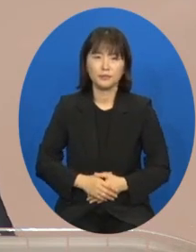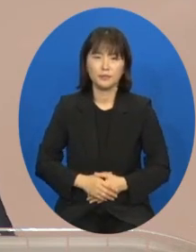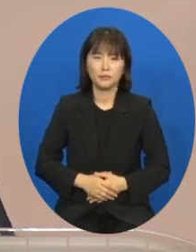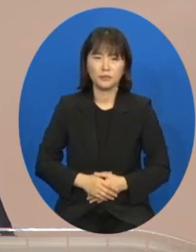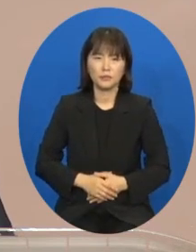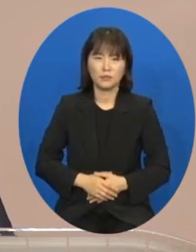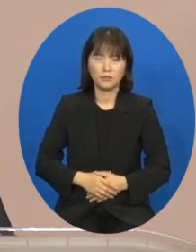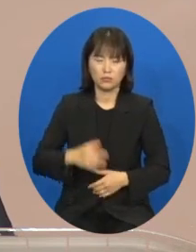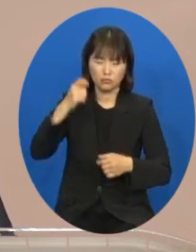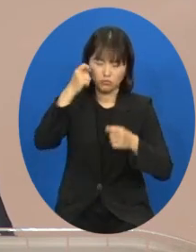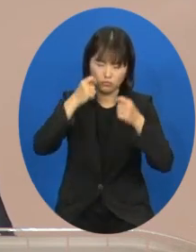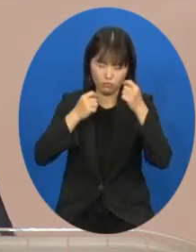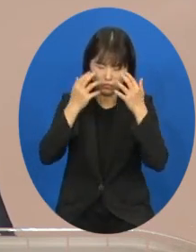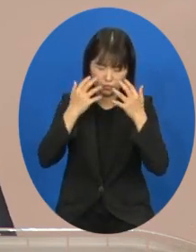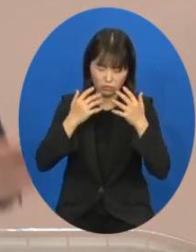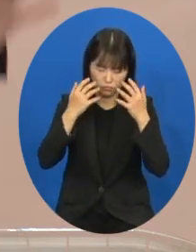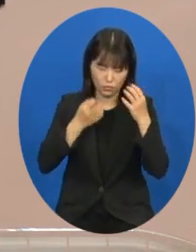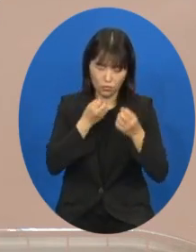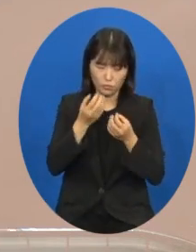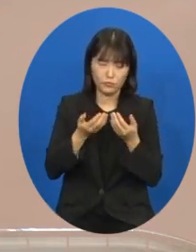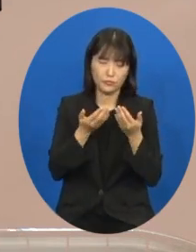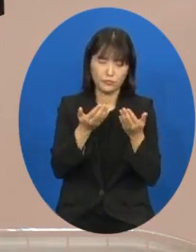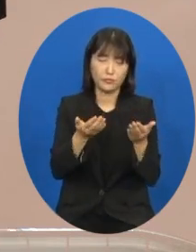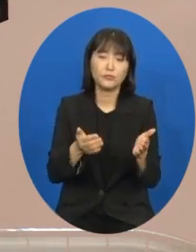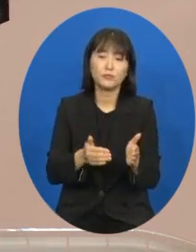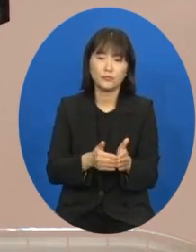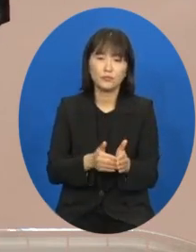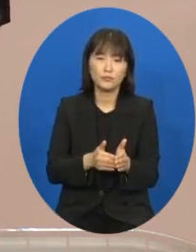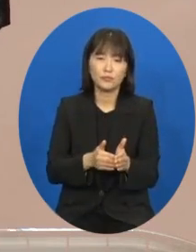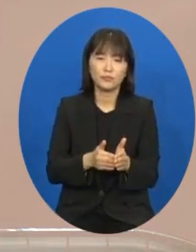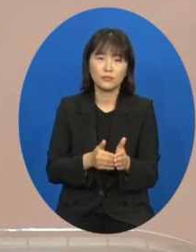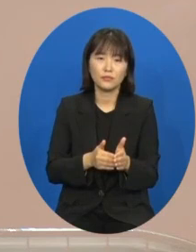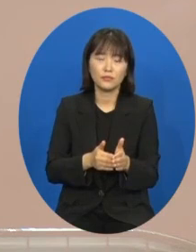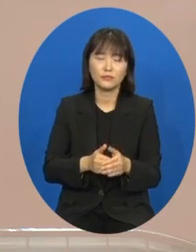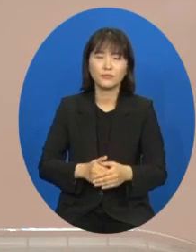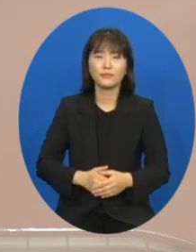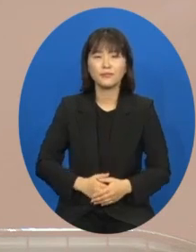울면서 그 고백을 하시더라. 오지 마라.